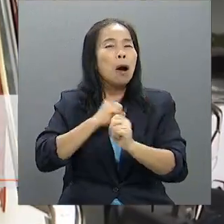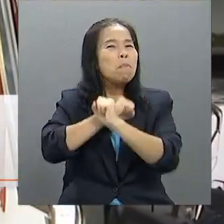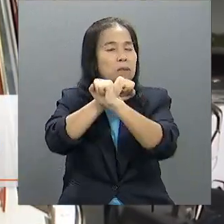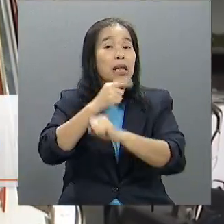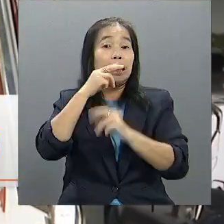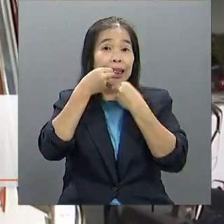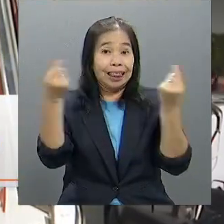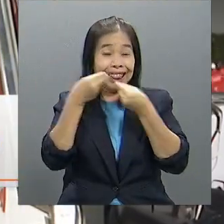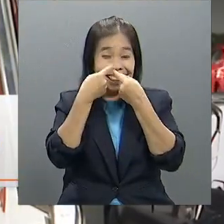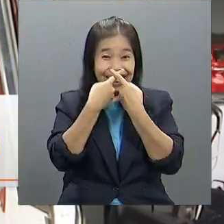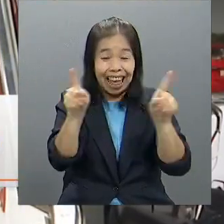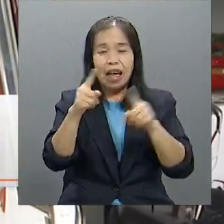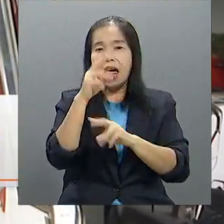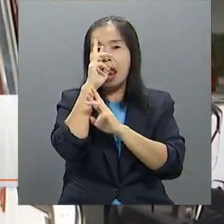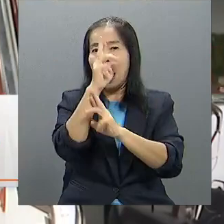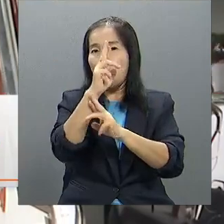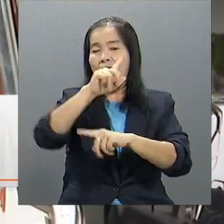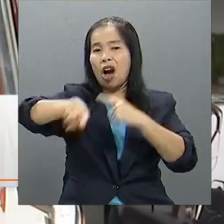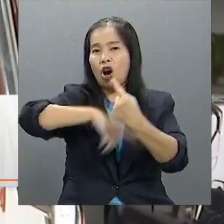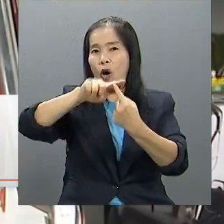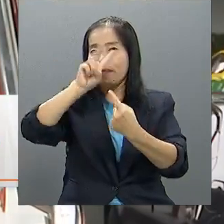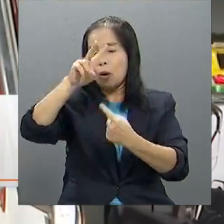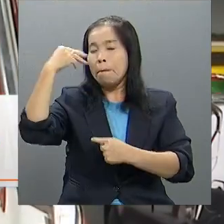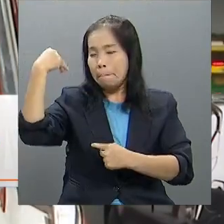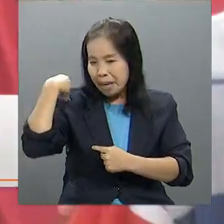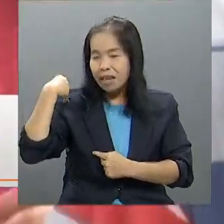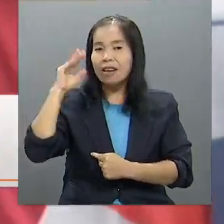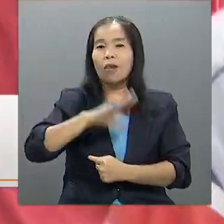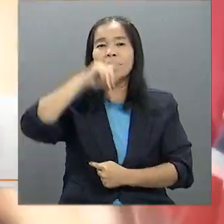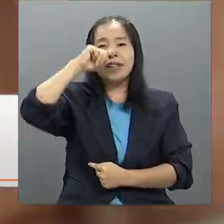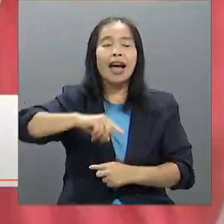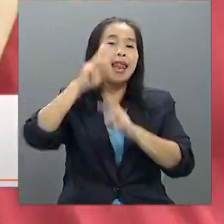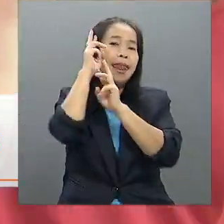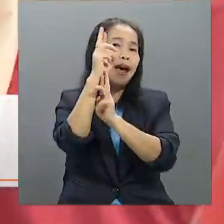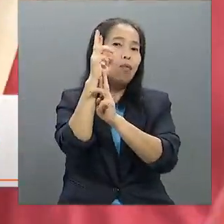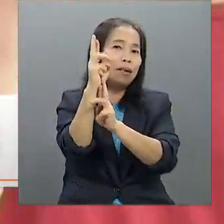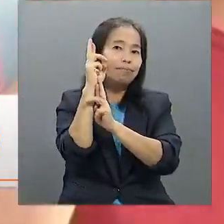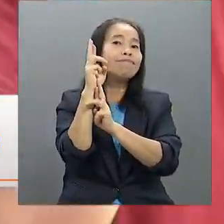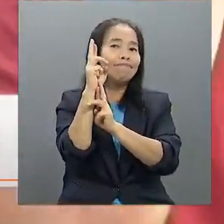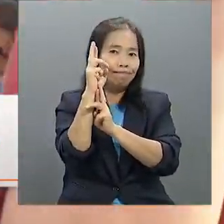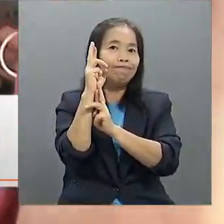จะมีการระบาดระลอก2ในครึ่งปีหลังของเนี่ยนะครับ